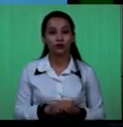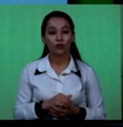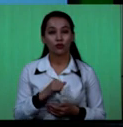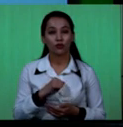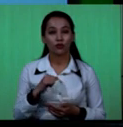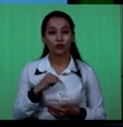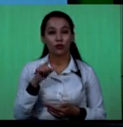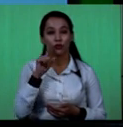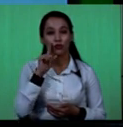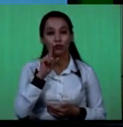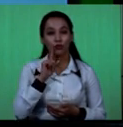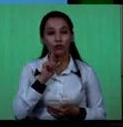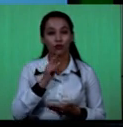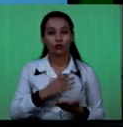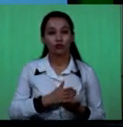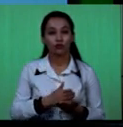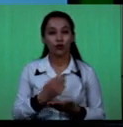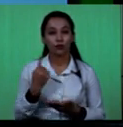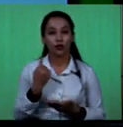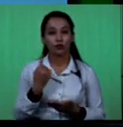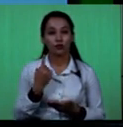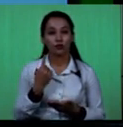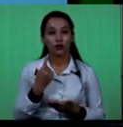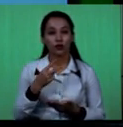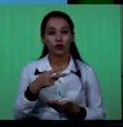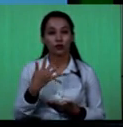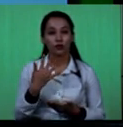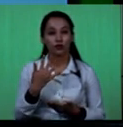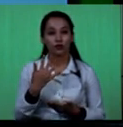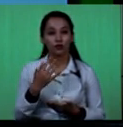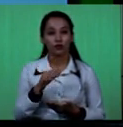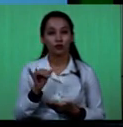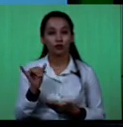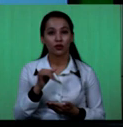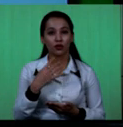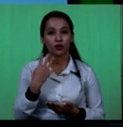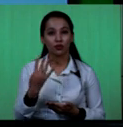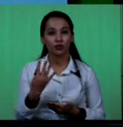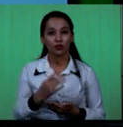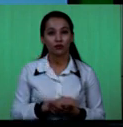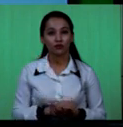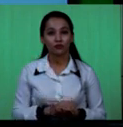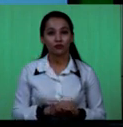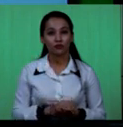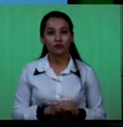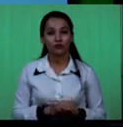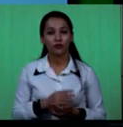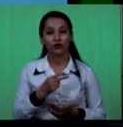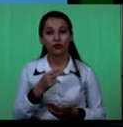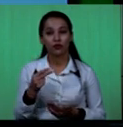O'zimizga qulay usulda biz birinchi bo'lib 25 ni 4 ga ko'paytirib olamiz.